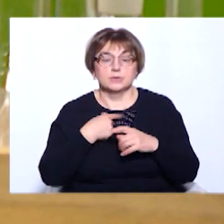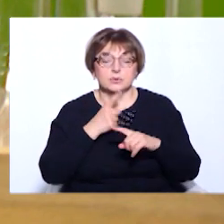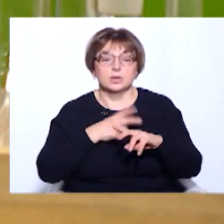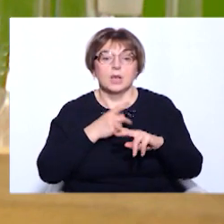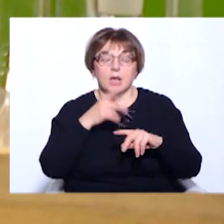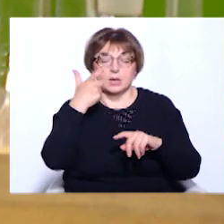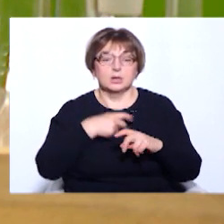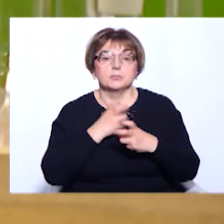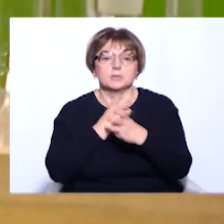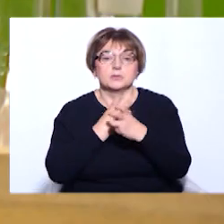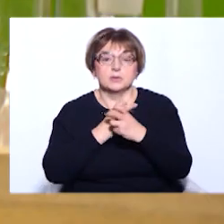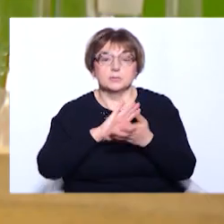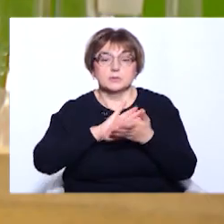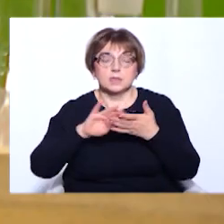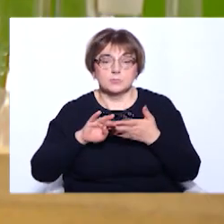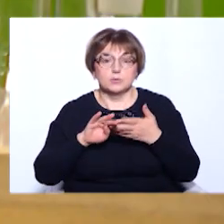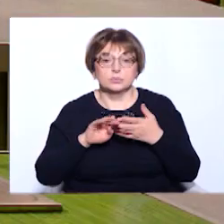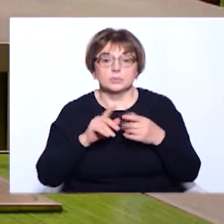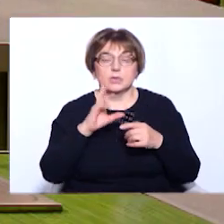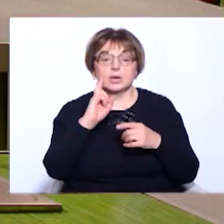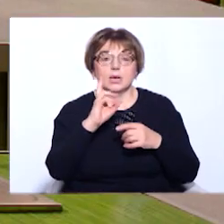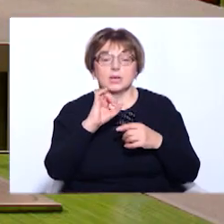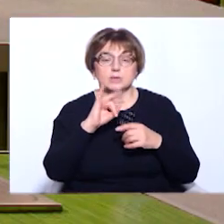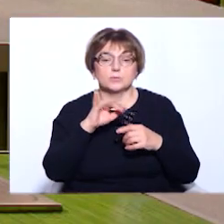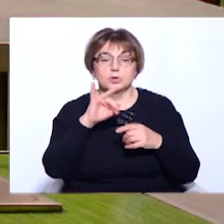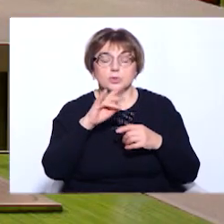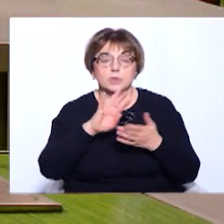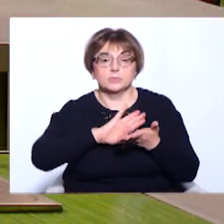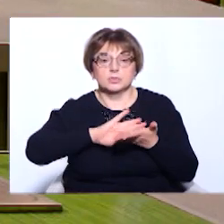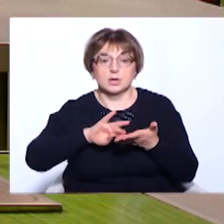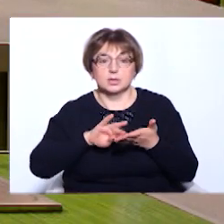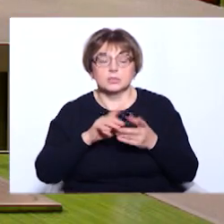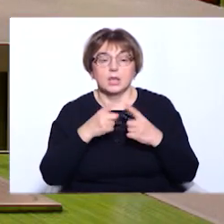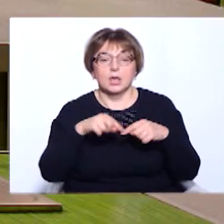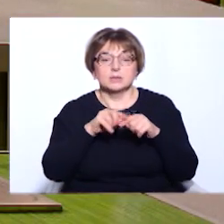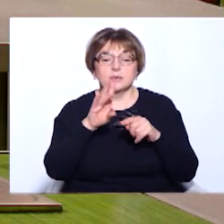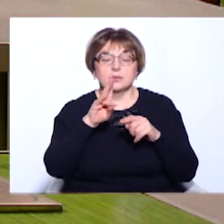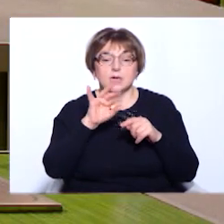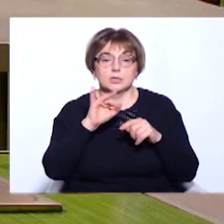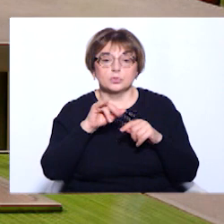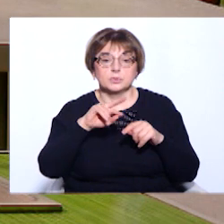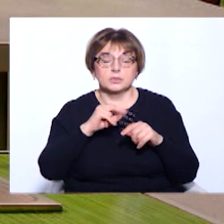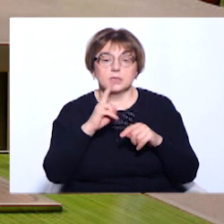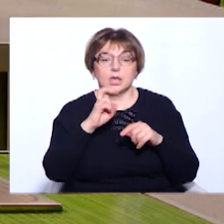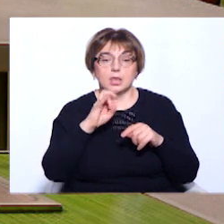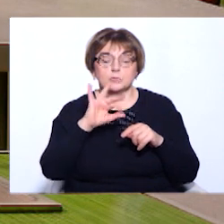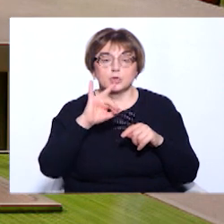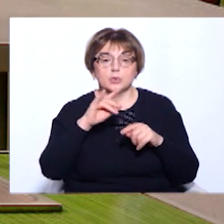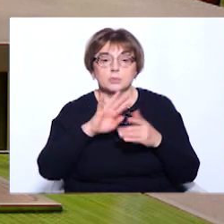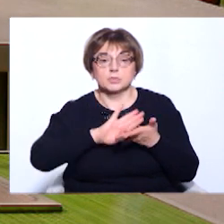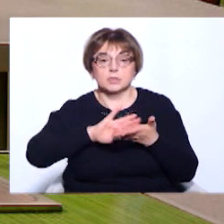ძვლები, კბილები, საერთოდ კალციუმის იონების გარეშე, ან ნატრიუმისა და კალიუმის იონების